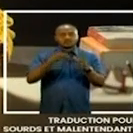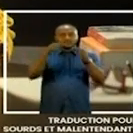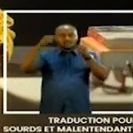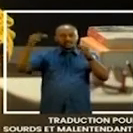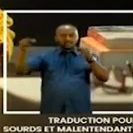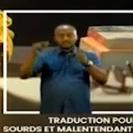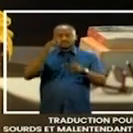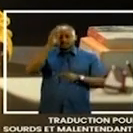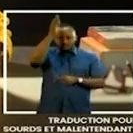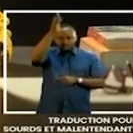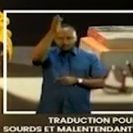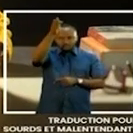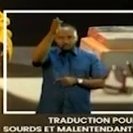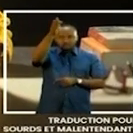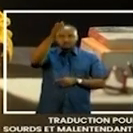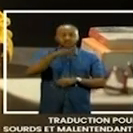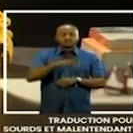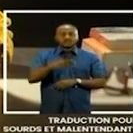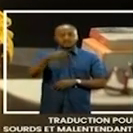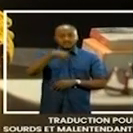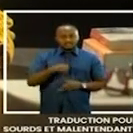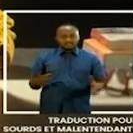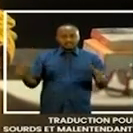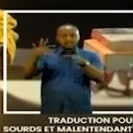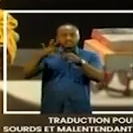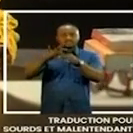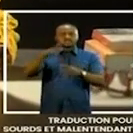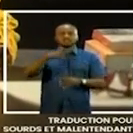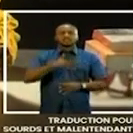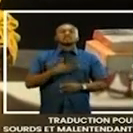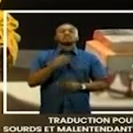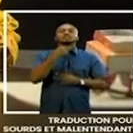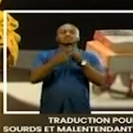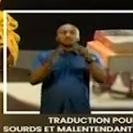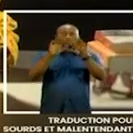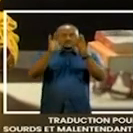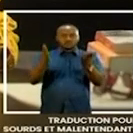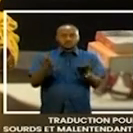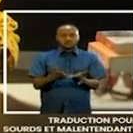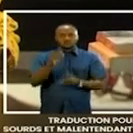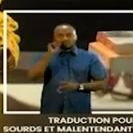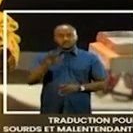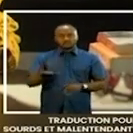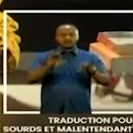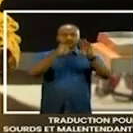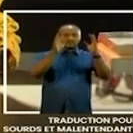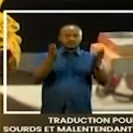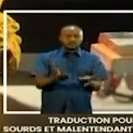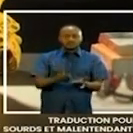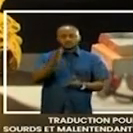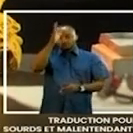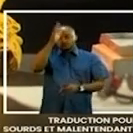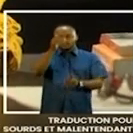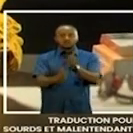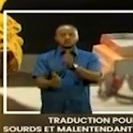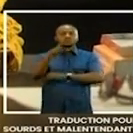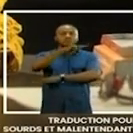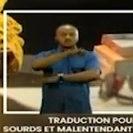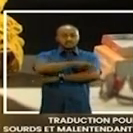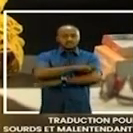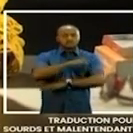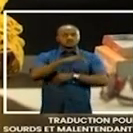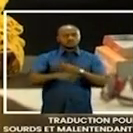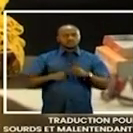les générations futures. Je joins ainsi ma voix à celle de toutes les femmes et tous les hommes qui, chaque